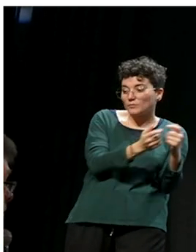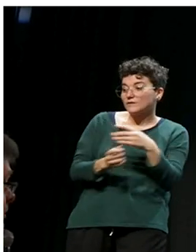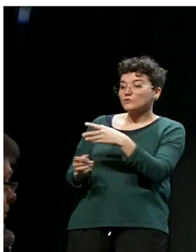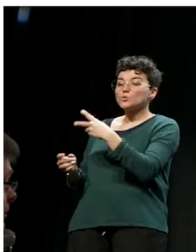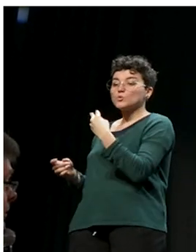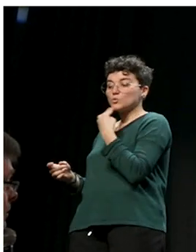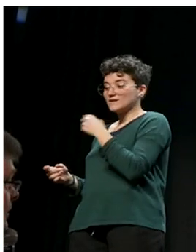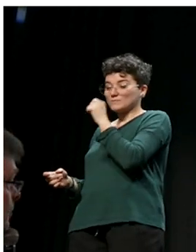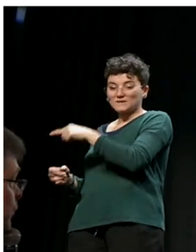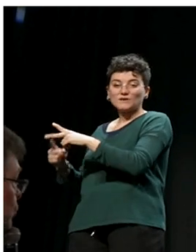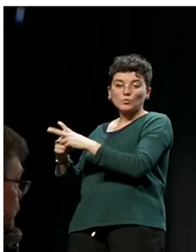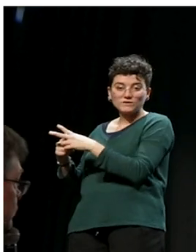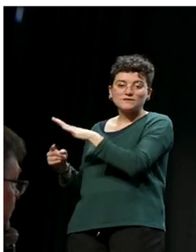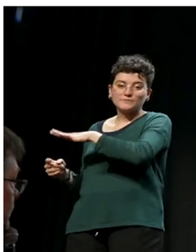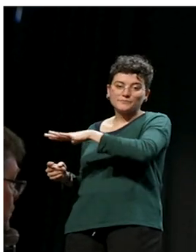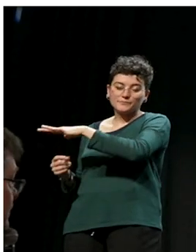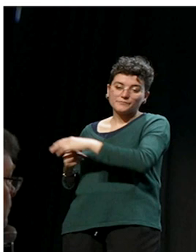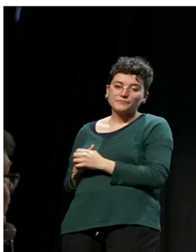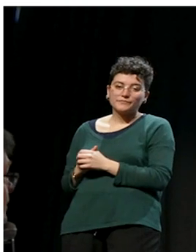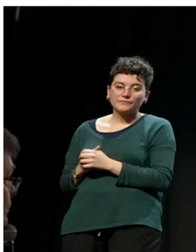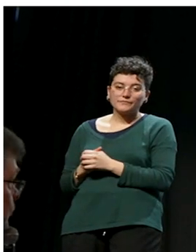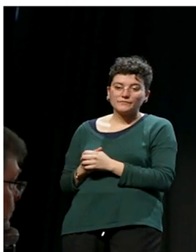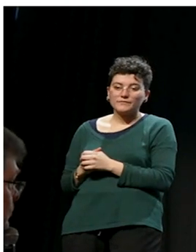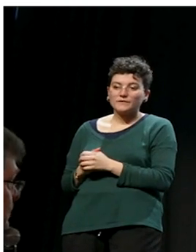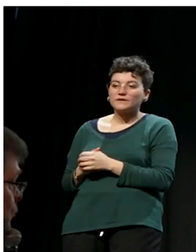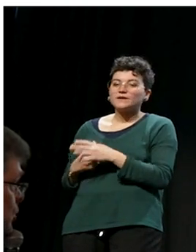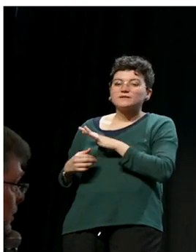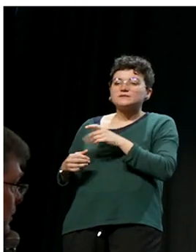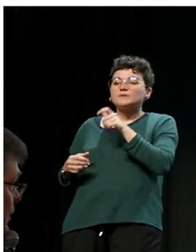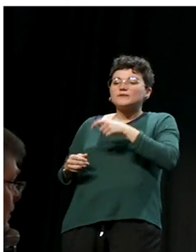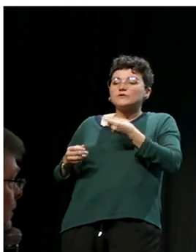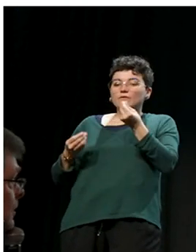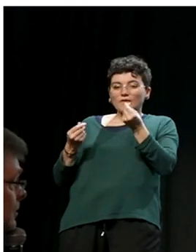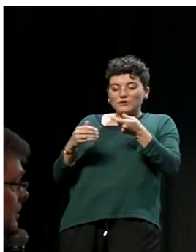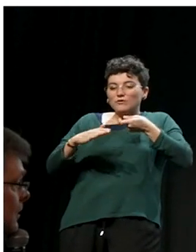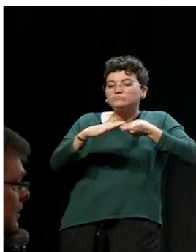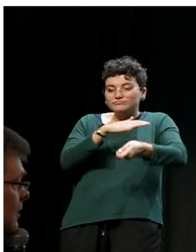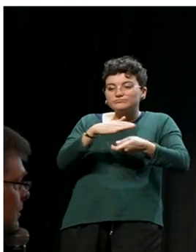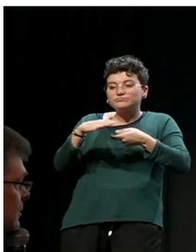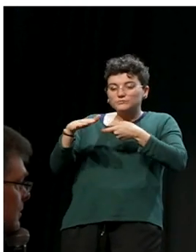l'argent des bailleurs de fonds est injecté massivement dans ces projets-là,